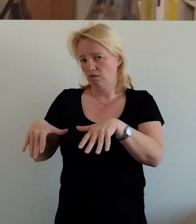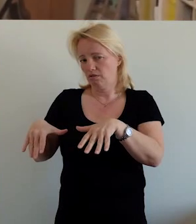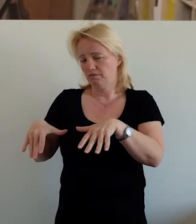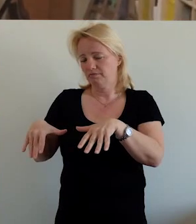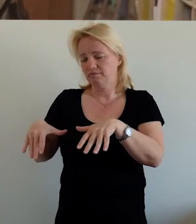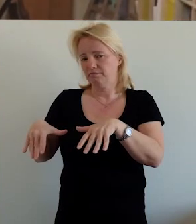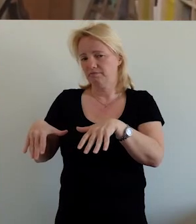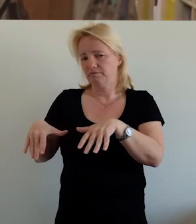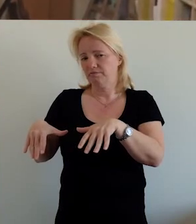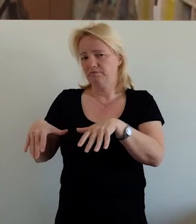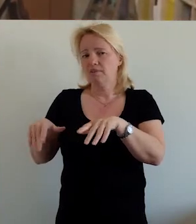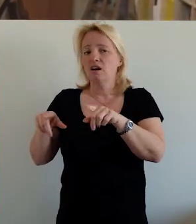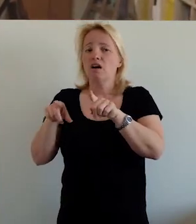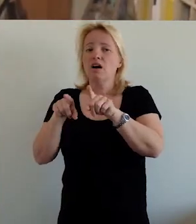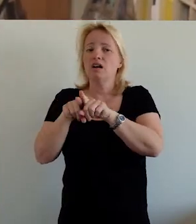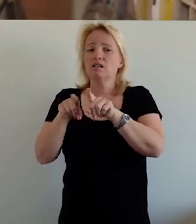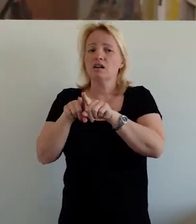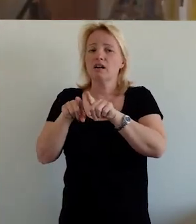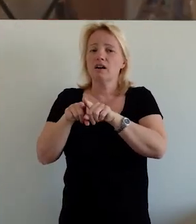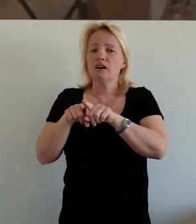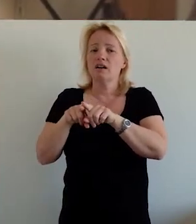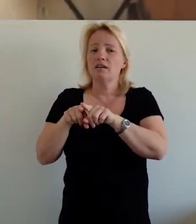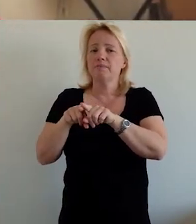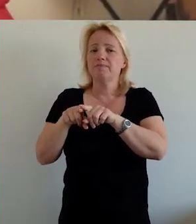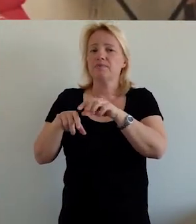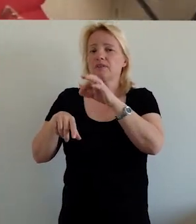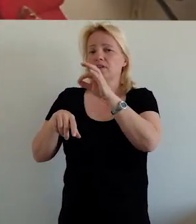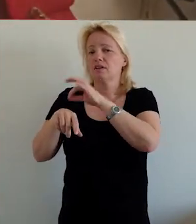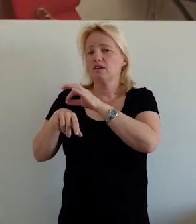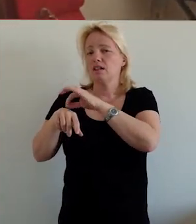hasící přístroj, kdybych náhodou něco zapálila.